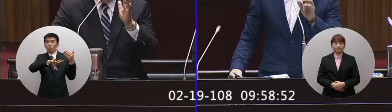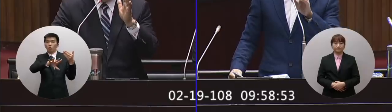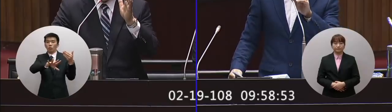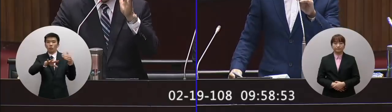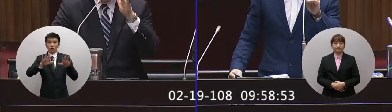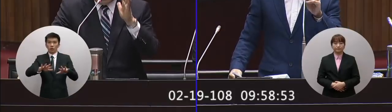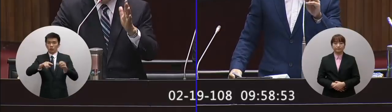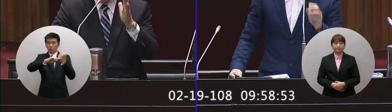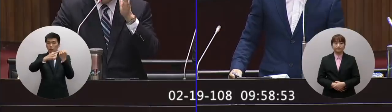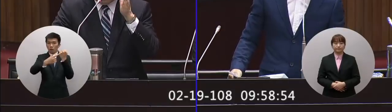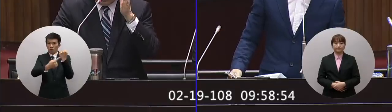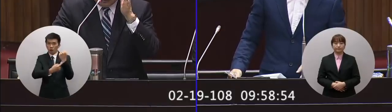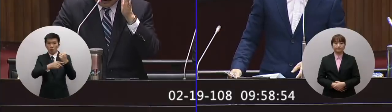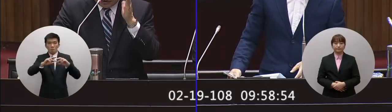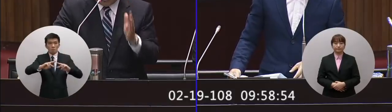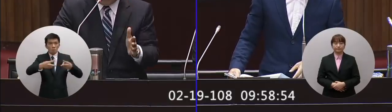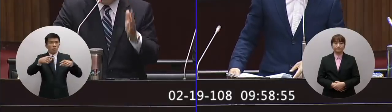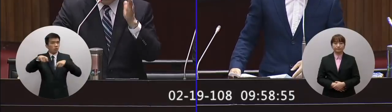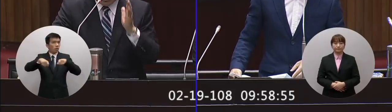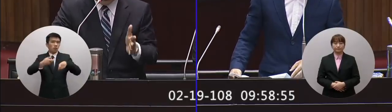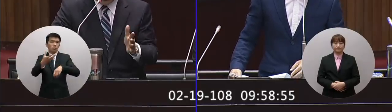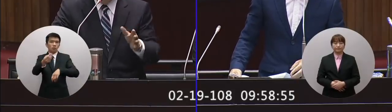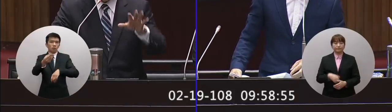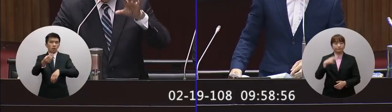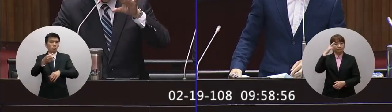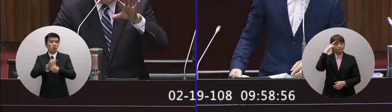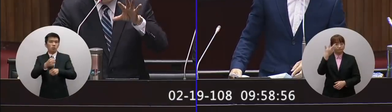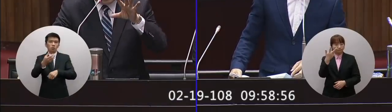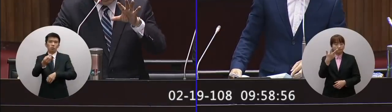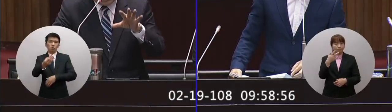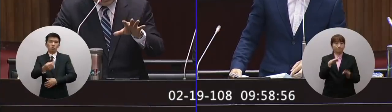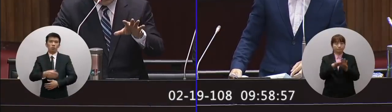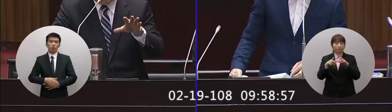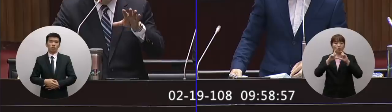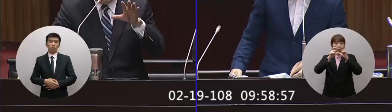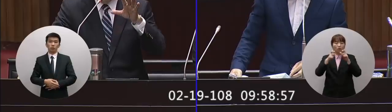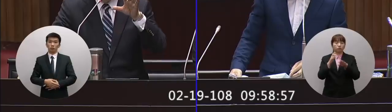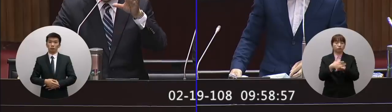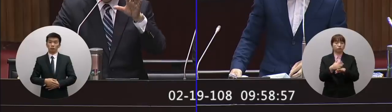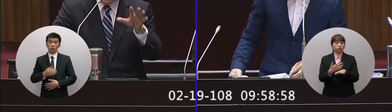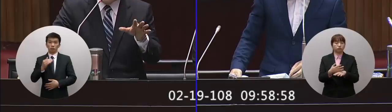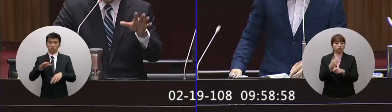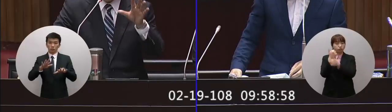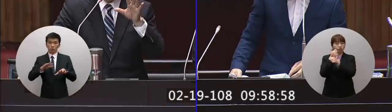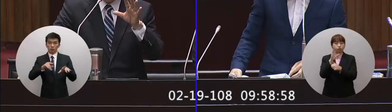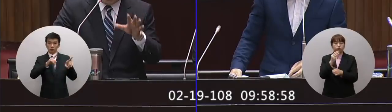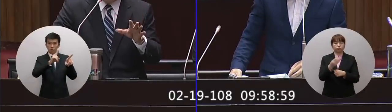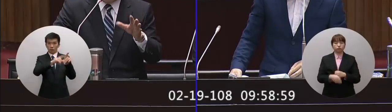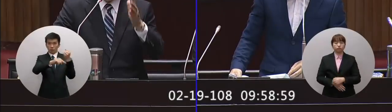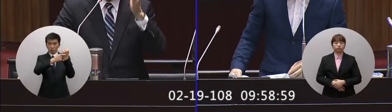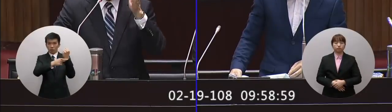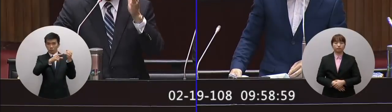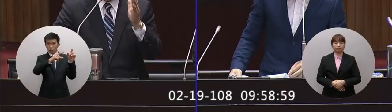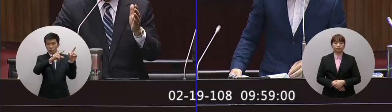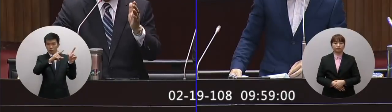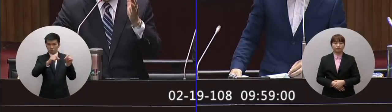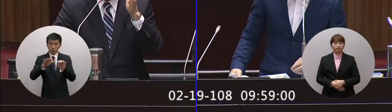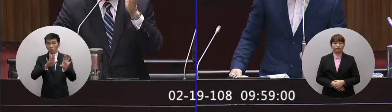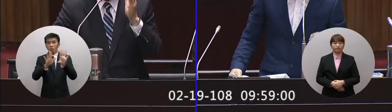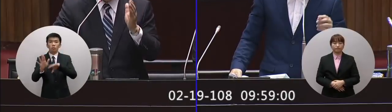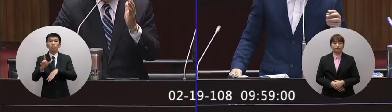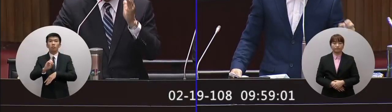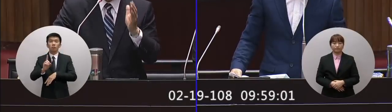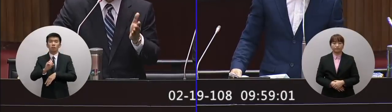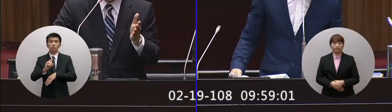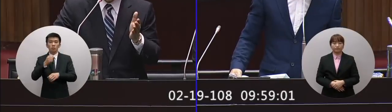修法的这样子的计划跟动作。但就现有的法律现行的状况所碰